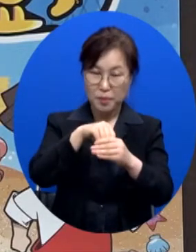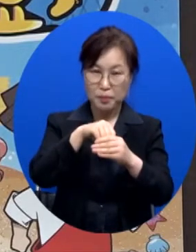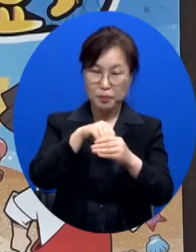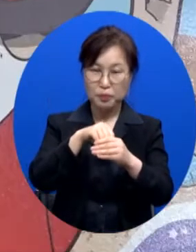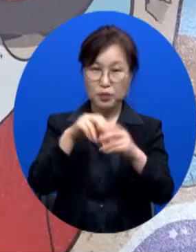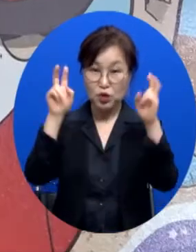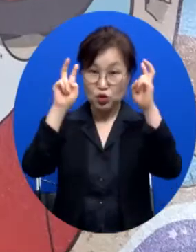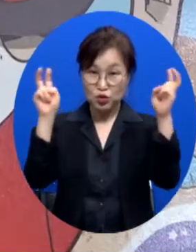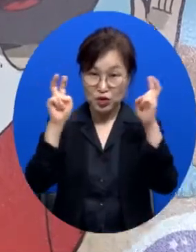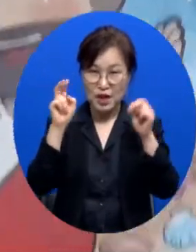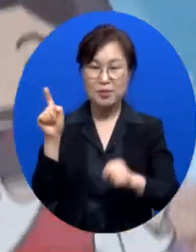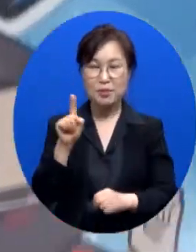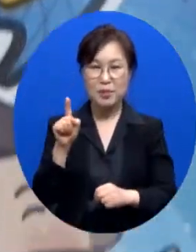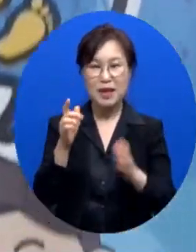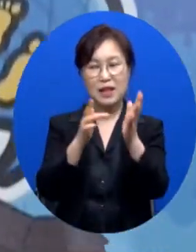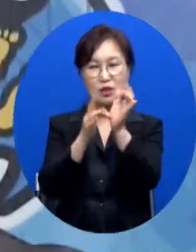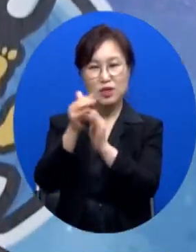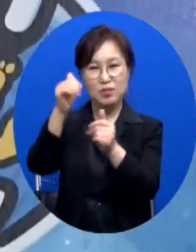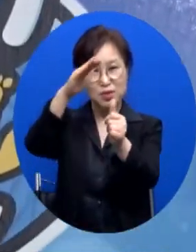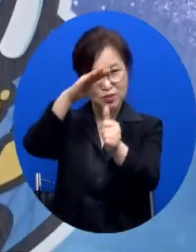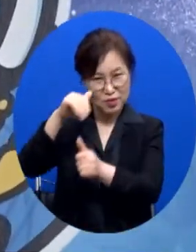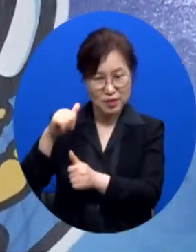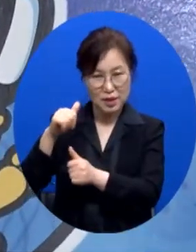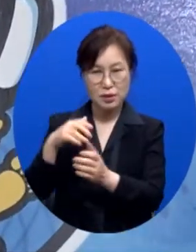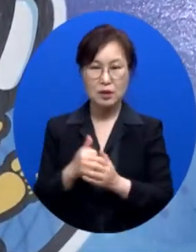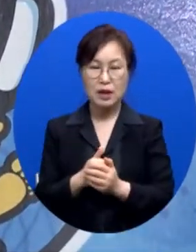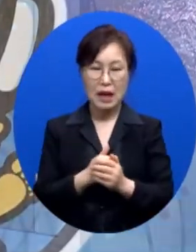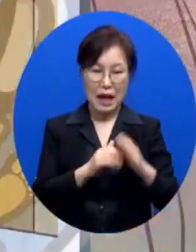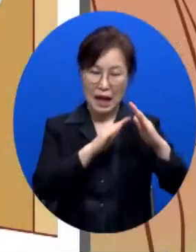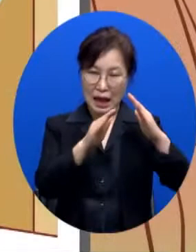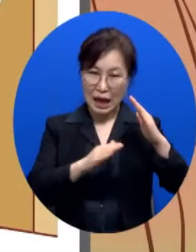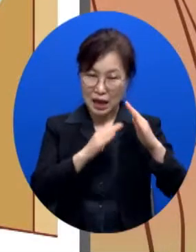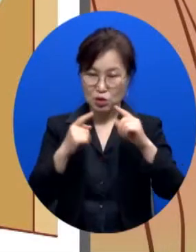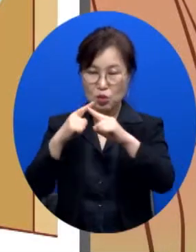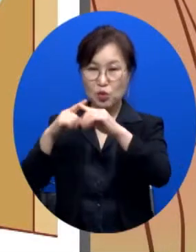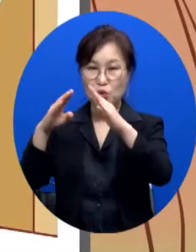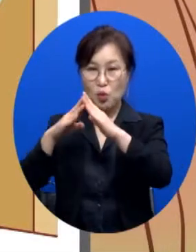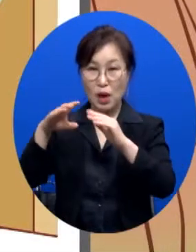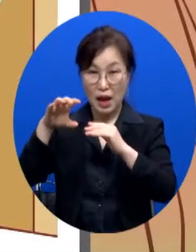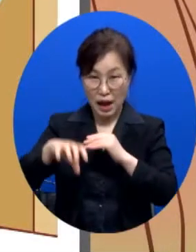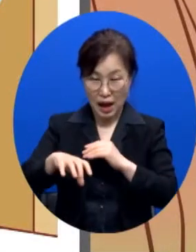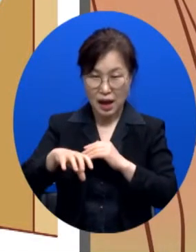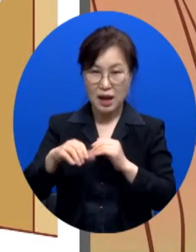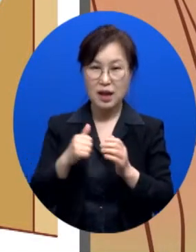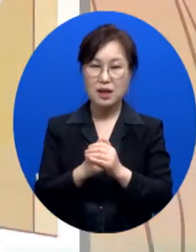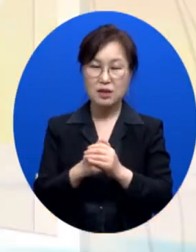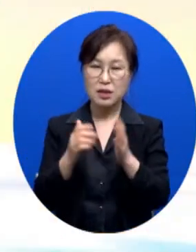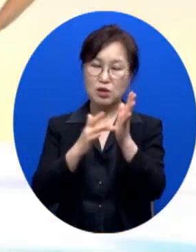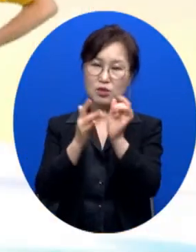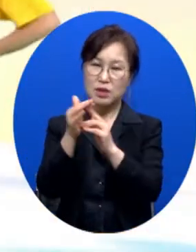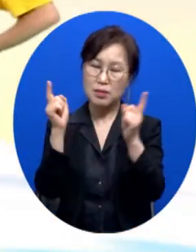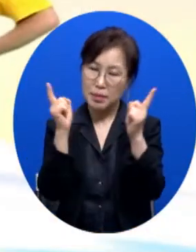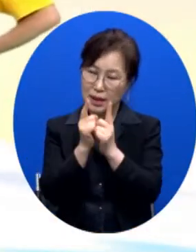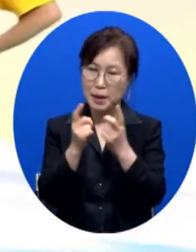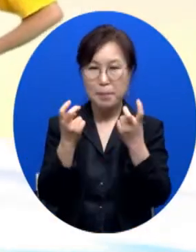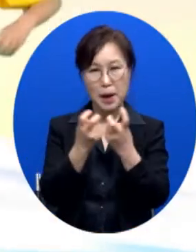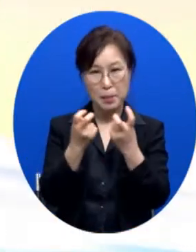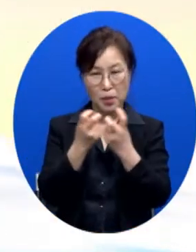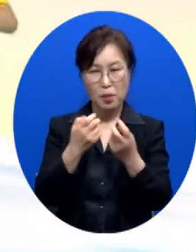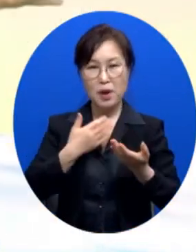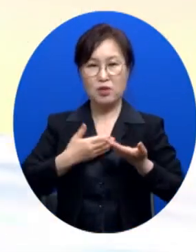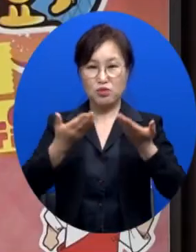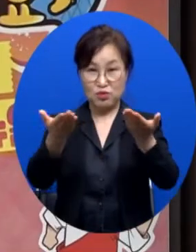주제는 예수님이 부르세요. 가정에서, 교회에서, 공동체 안에서 어떻게 예수님을 만날 수 있는지